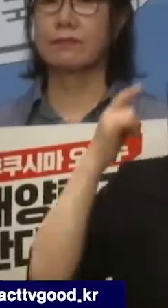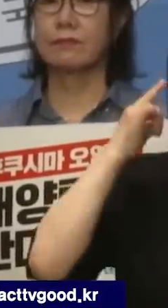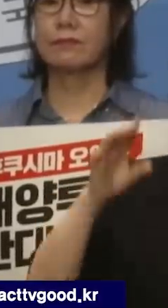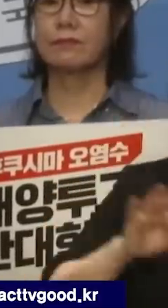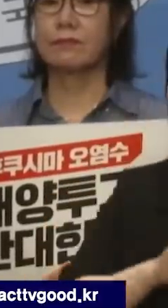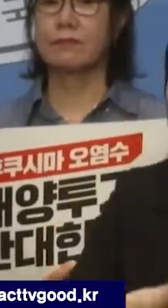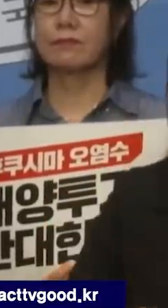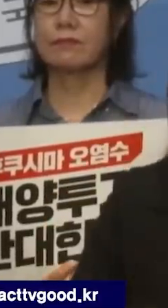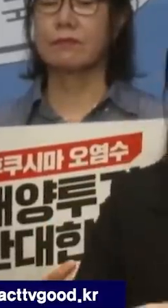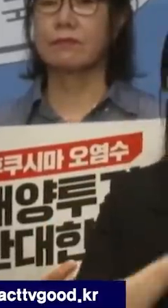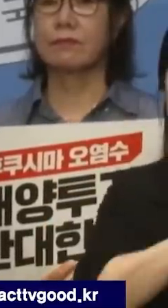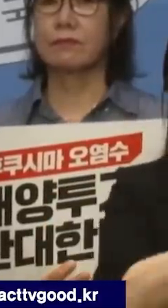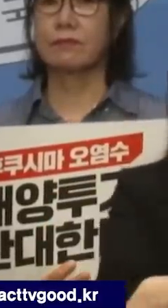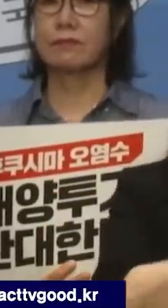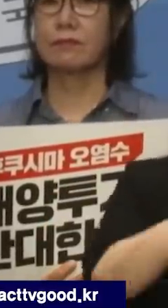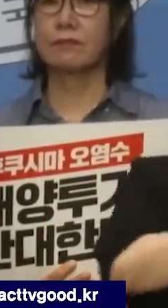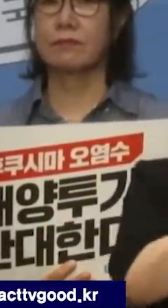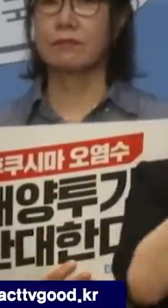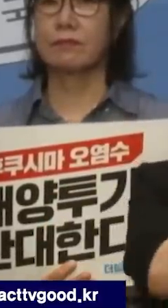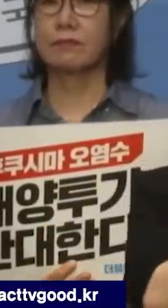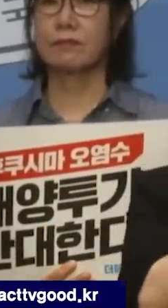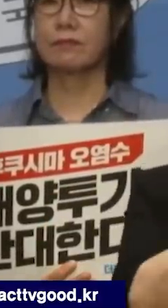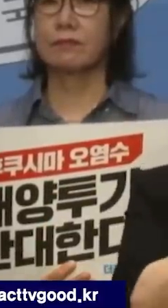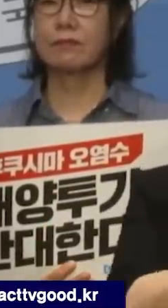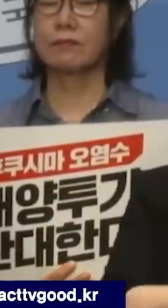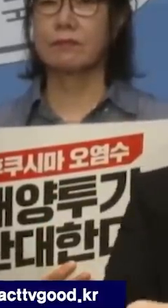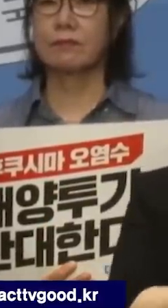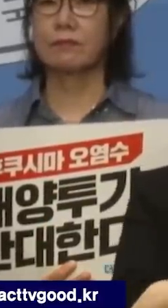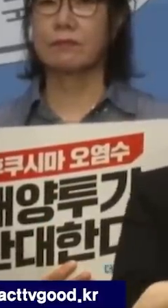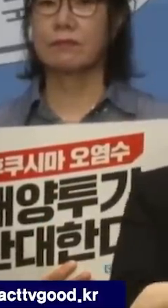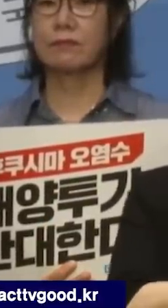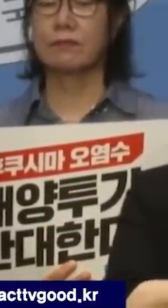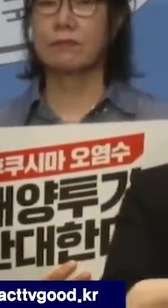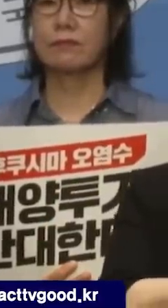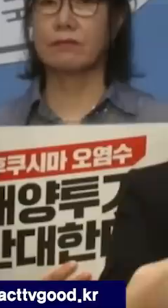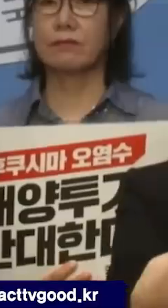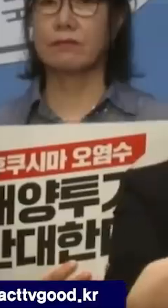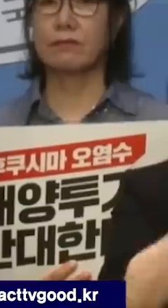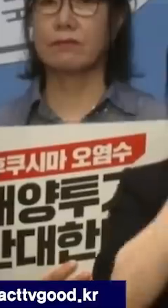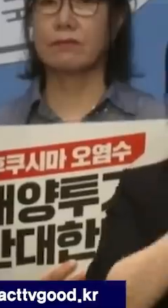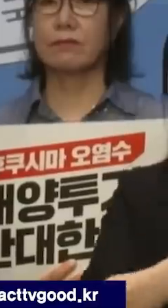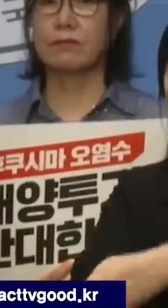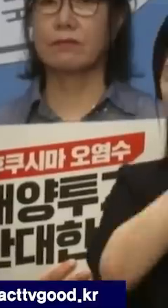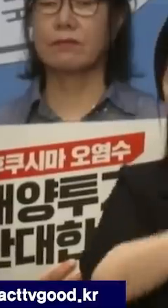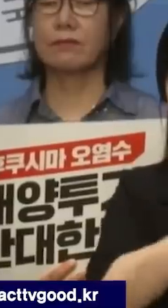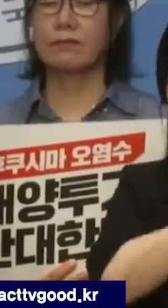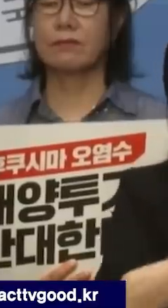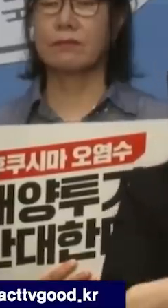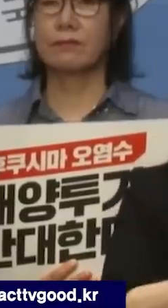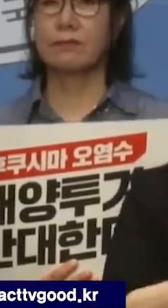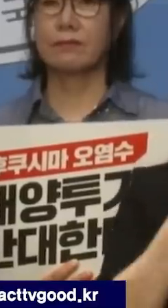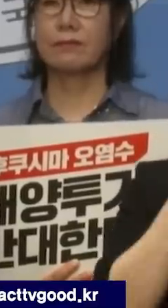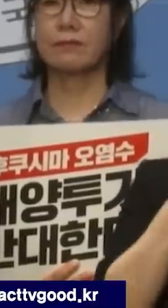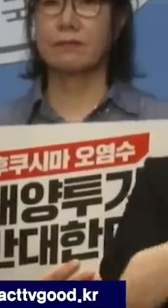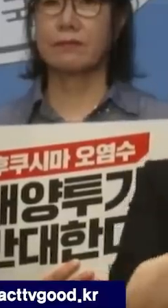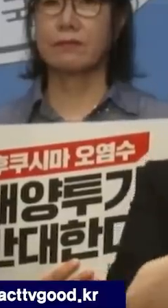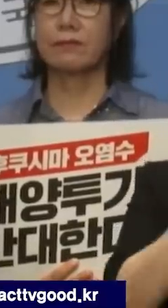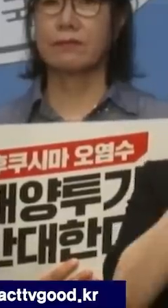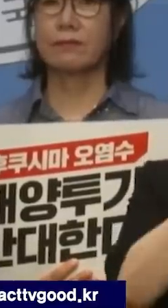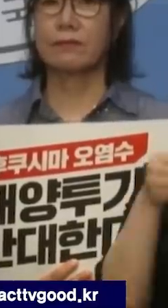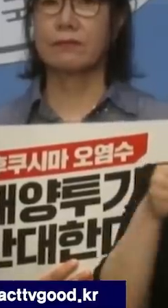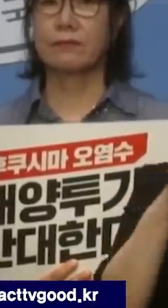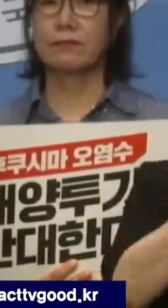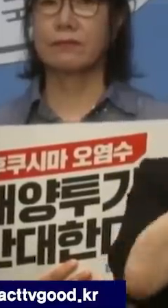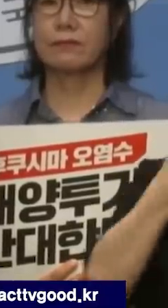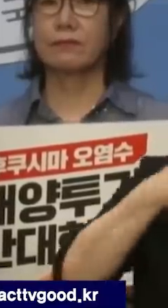왜냐하면 미국 에너지 환경 연구소 아르존 마키야자는 오염수 농도와 핵물질 양을 확인도